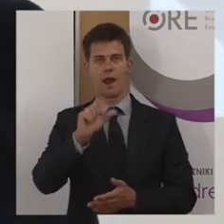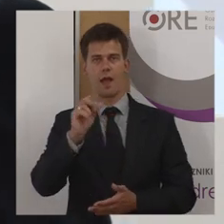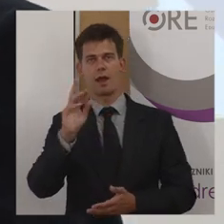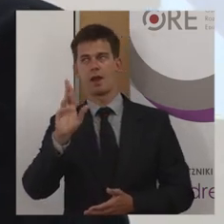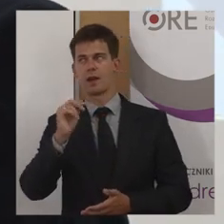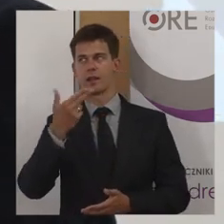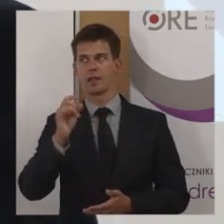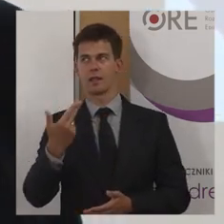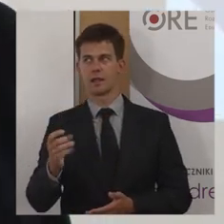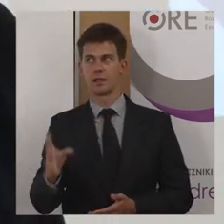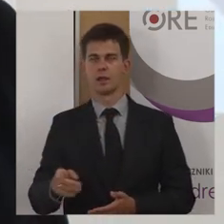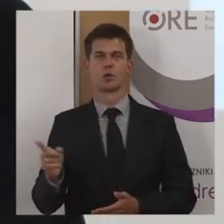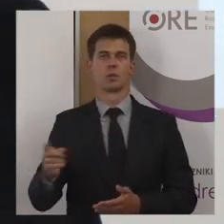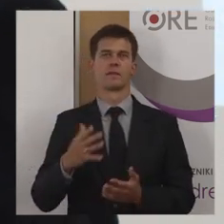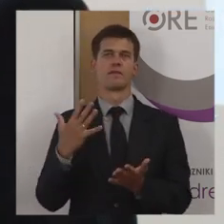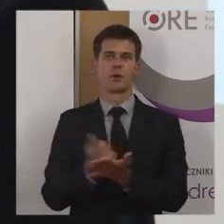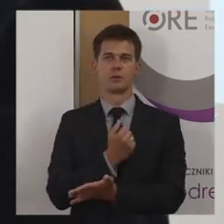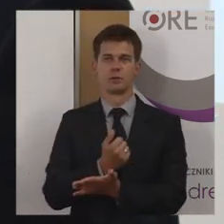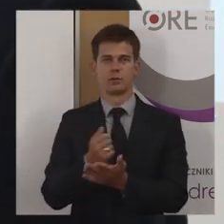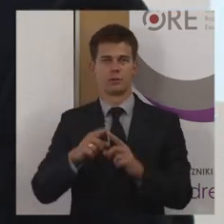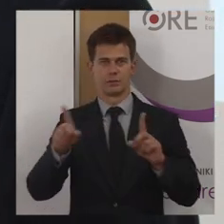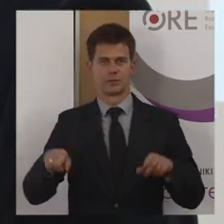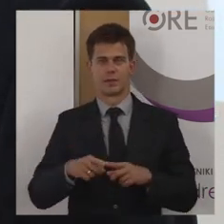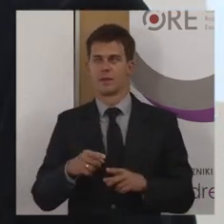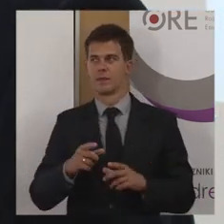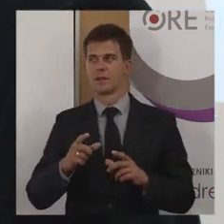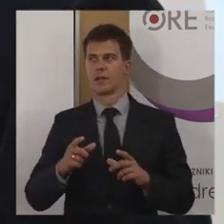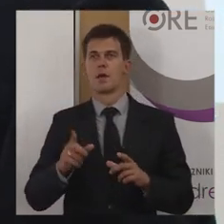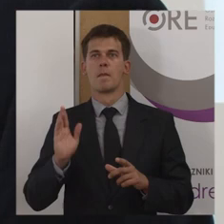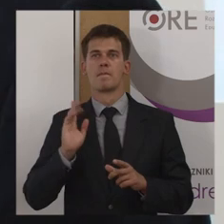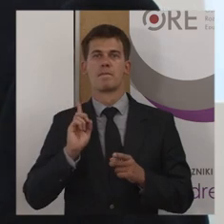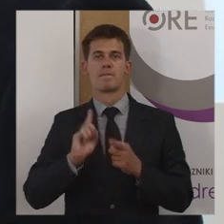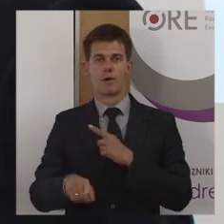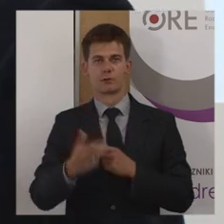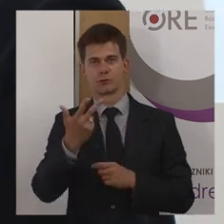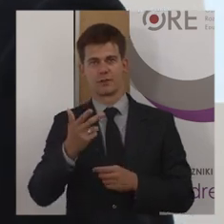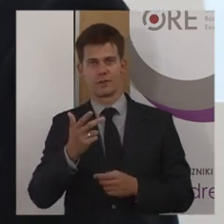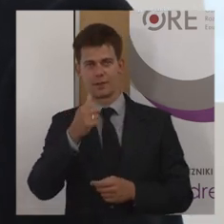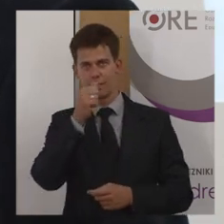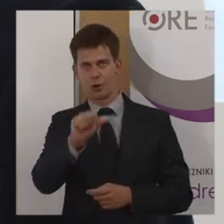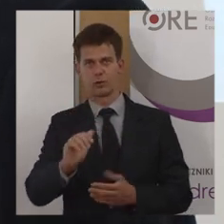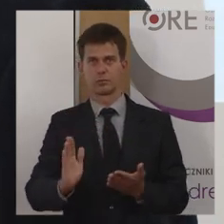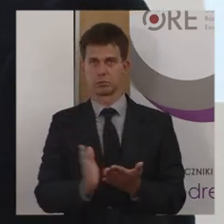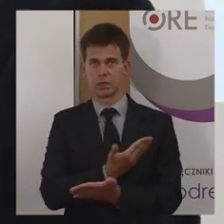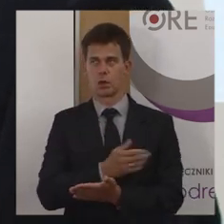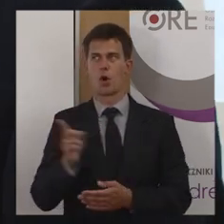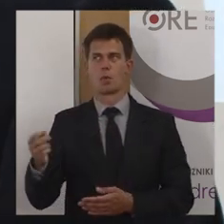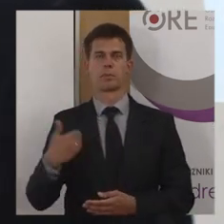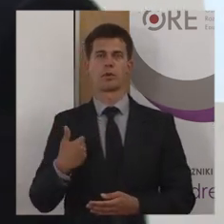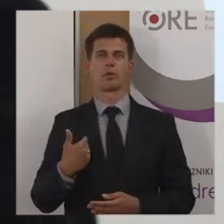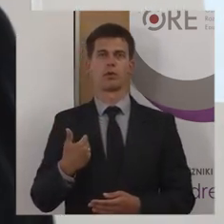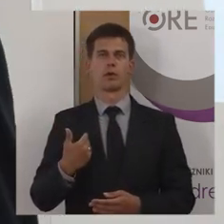narzędzia. Ono się nazywa Adobe CapCut. Po 3 tygodniach walki, ja im napisałem, może